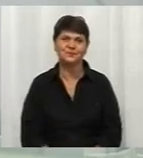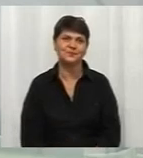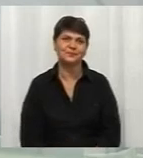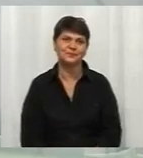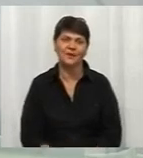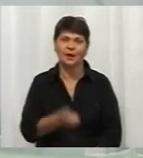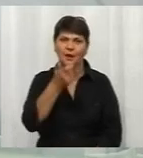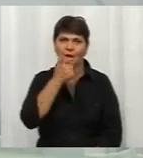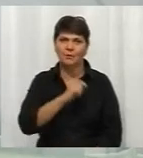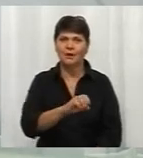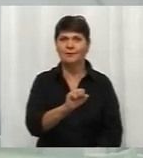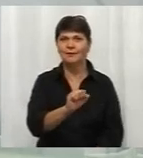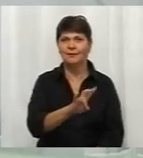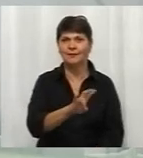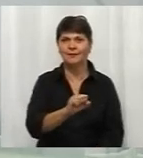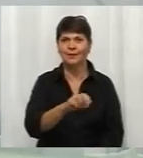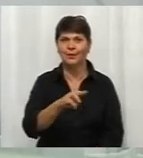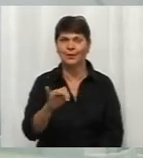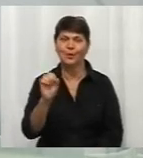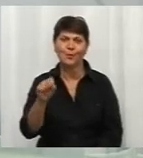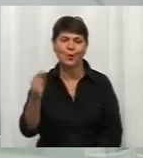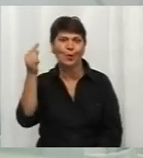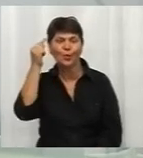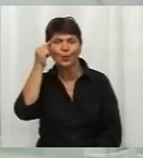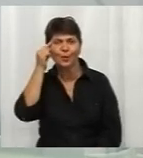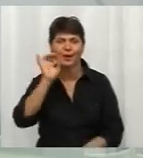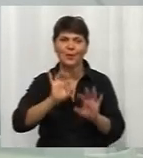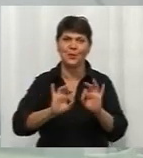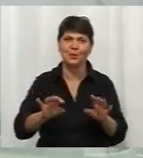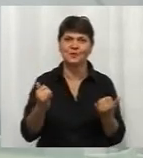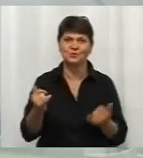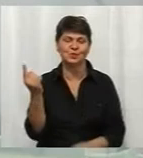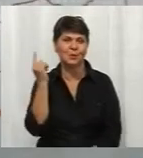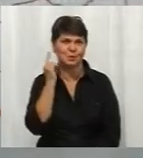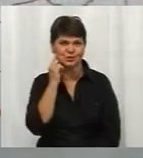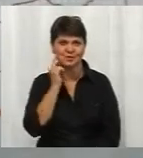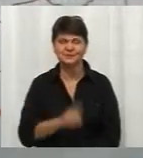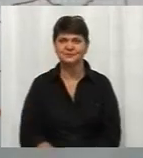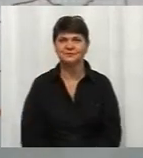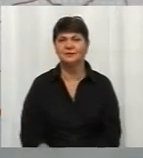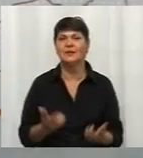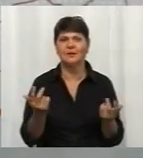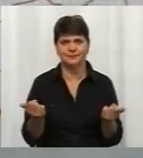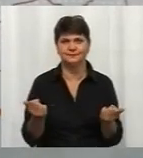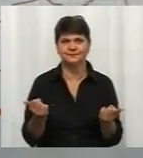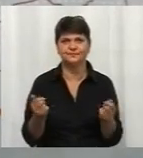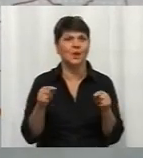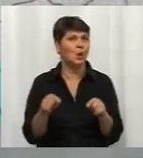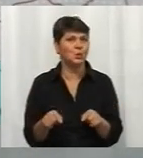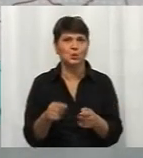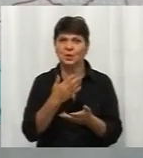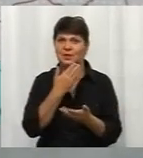Отже, пане Анатолію, як ви можете прокоментувати думки вінничан, які ми щойно послухали? Да, тут немає що